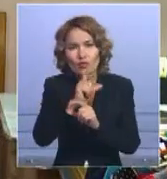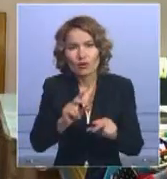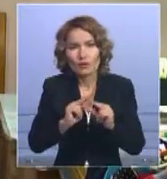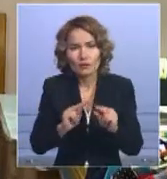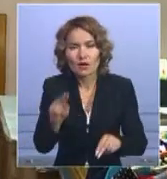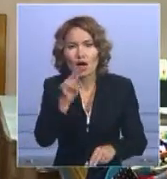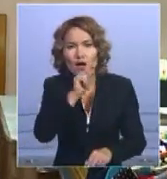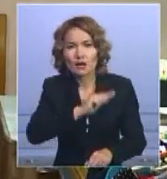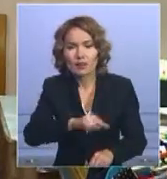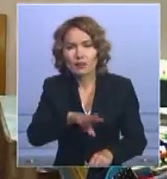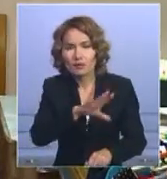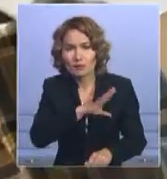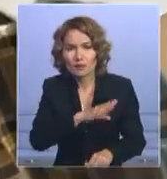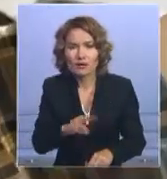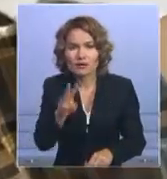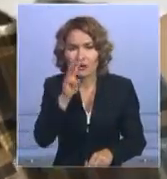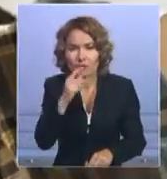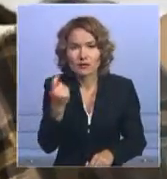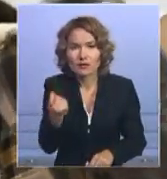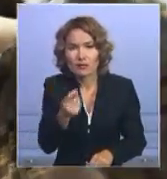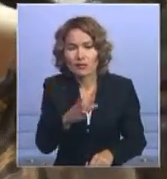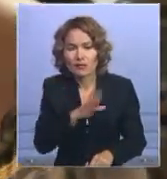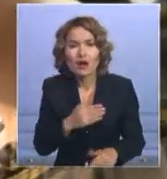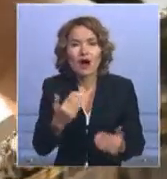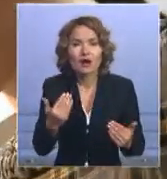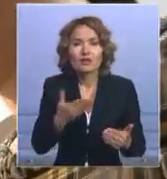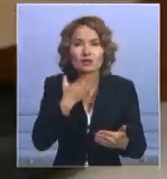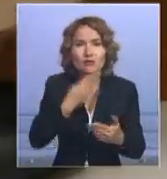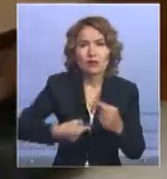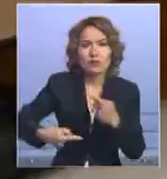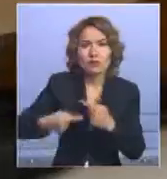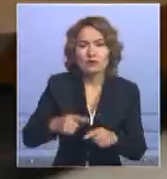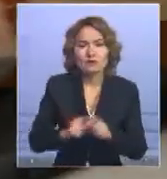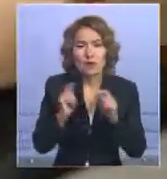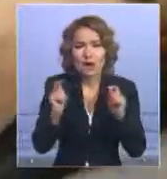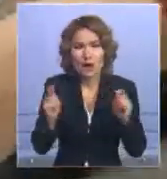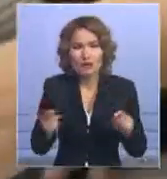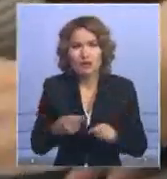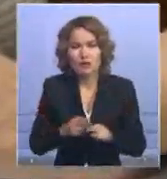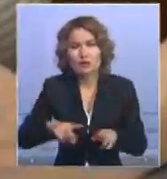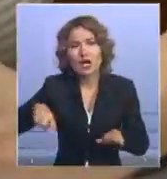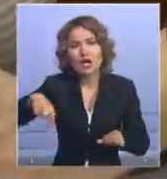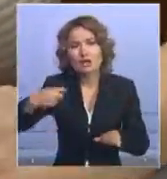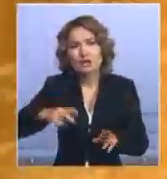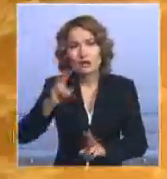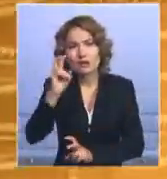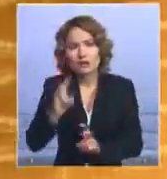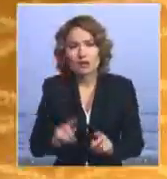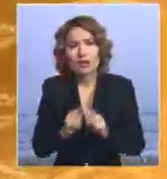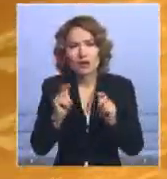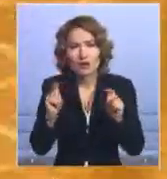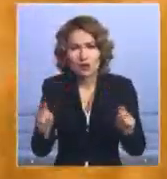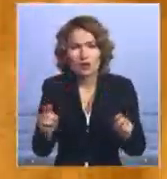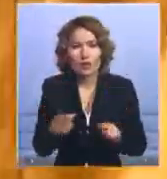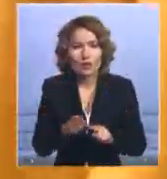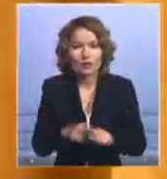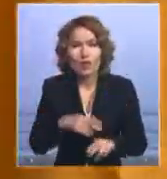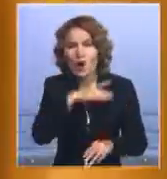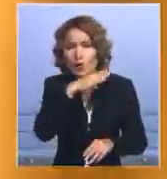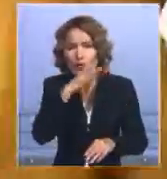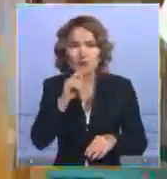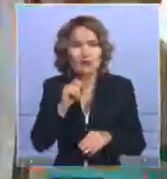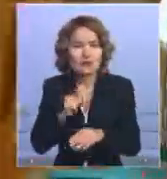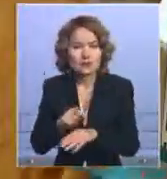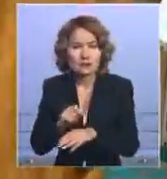тәрбиесі мен бойына сіңген өнер оның жеке кәсіп ашуына негіз болған. Шеберлер отбасы кез келген сұранысқа сай киім